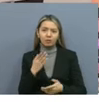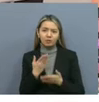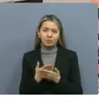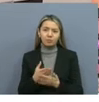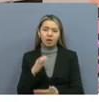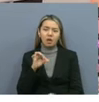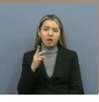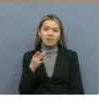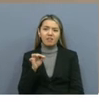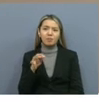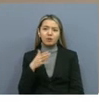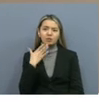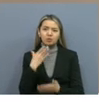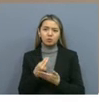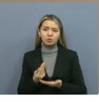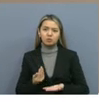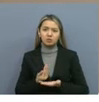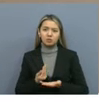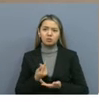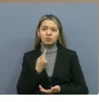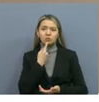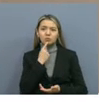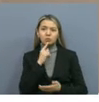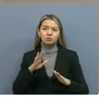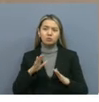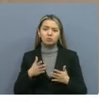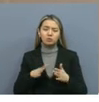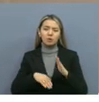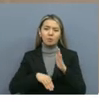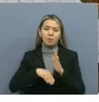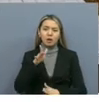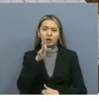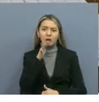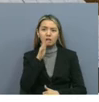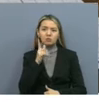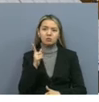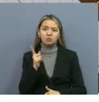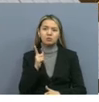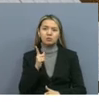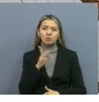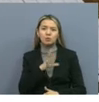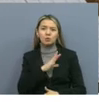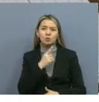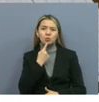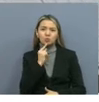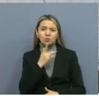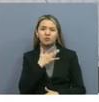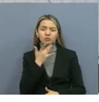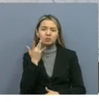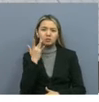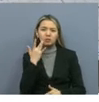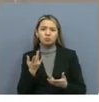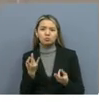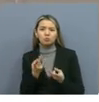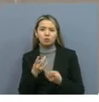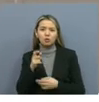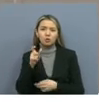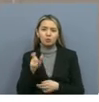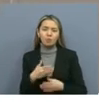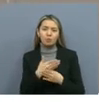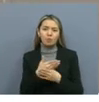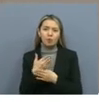қайырымдылықпен айналысына өз өмірінде орын алған қиыншылықтарымен қатар бала кезіндегі жоқшылық түрткі болған. Күнделікті мұқтаж жандарға көмектесумен бірге